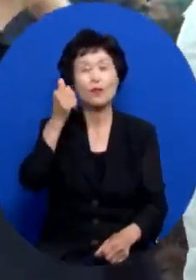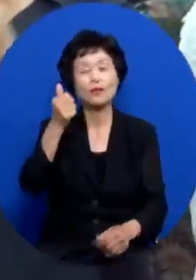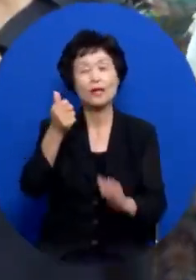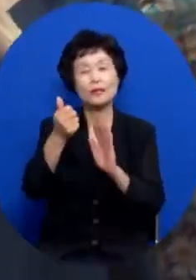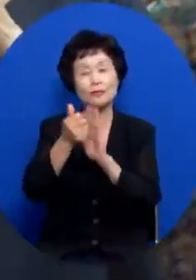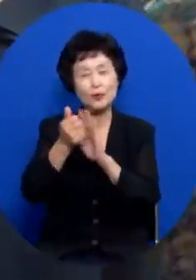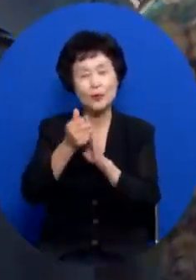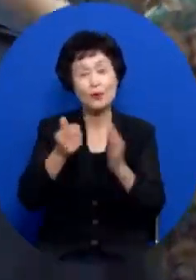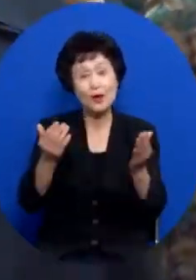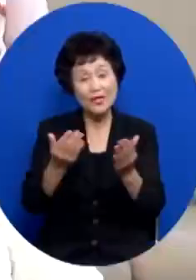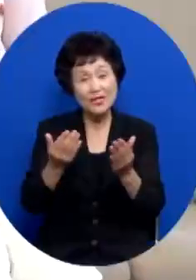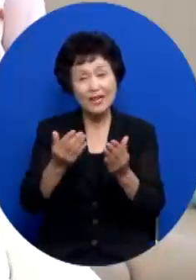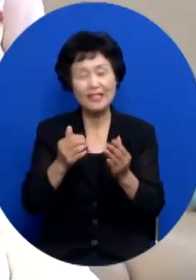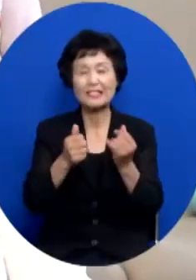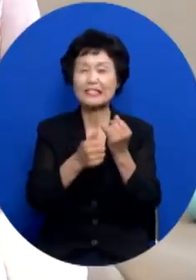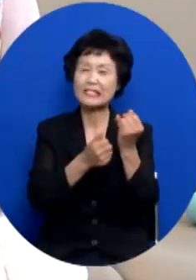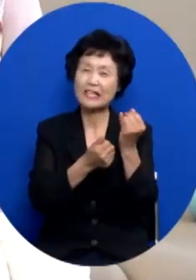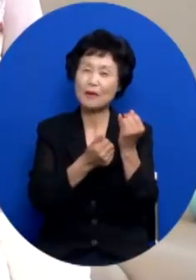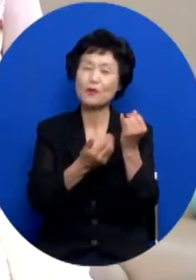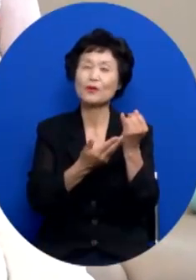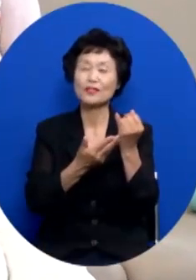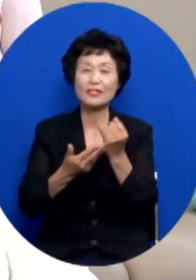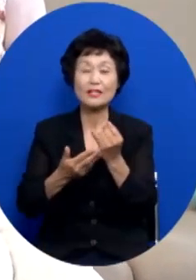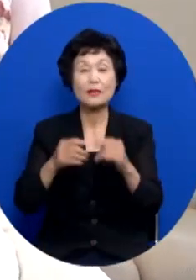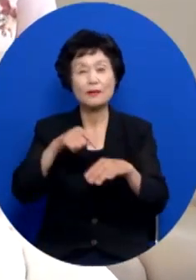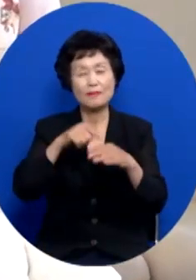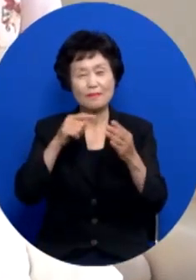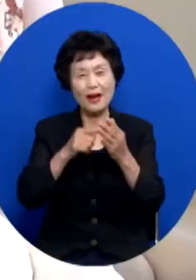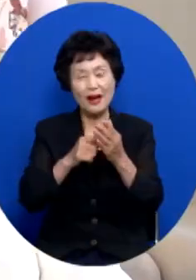모처럼 마음껏 울고 웃으며 마음의 위로와 새